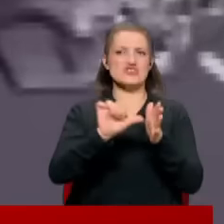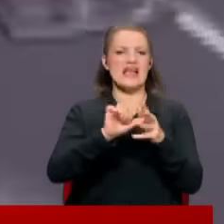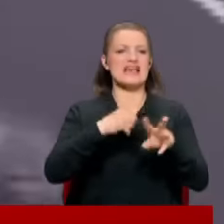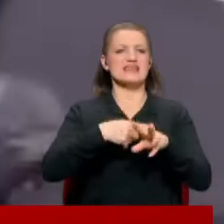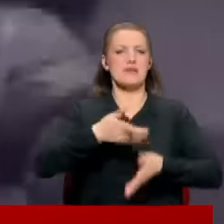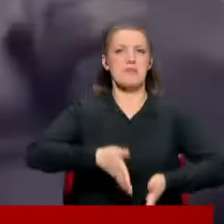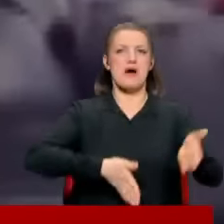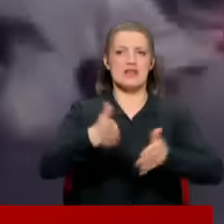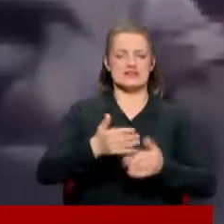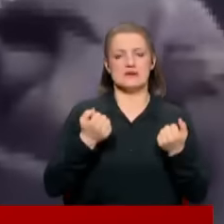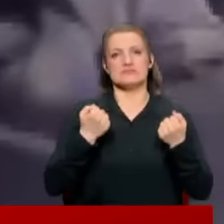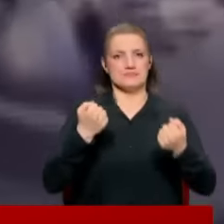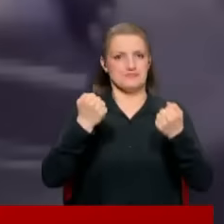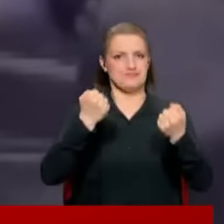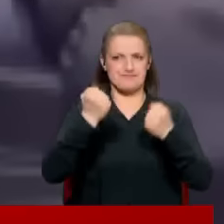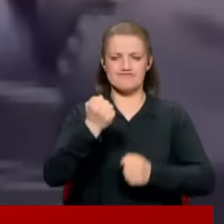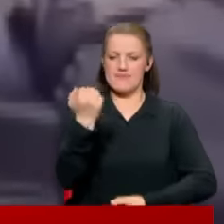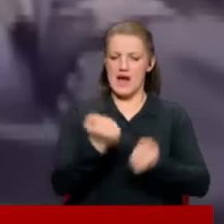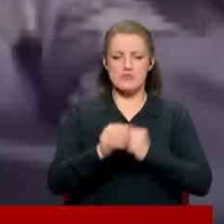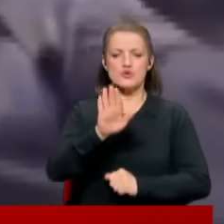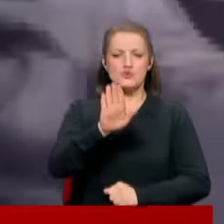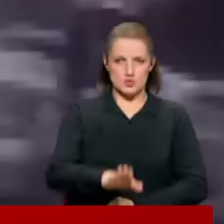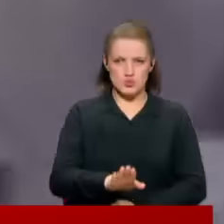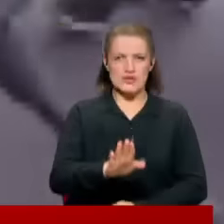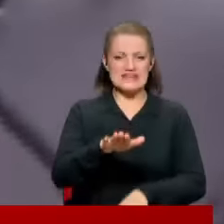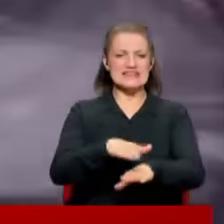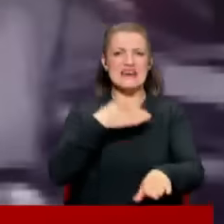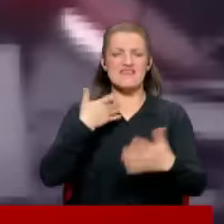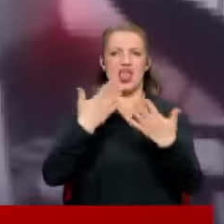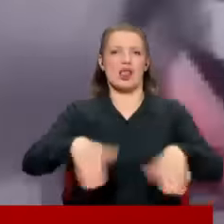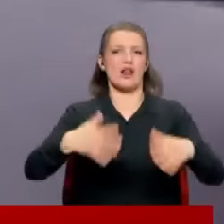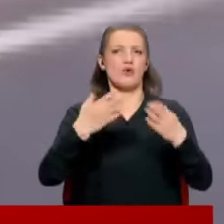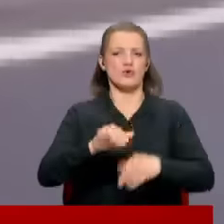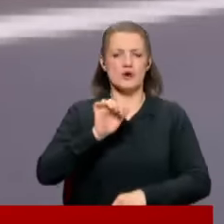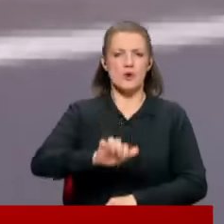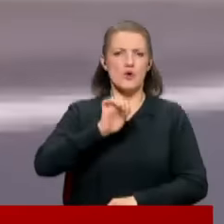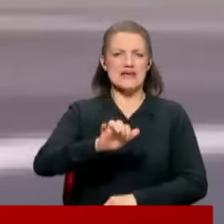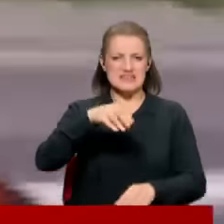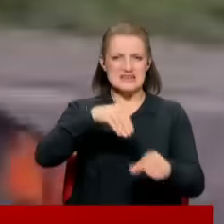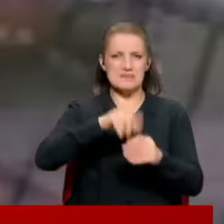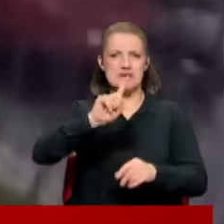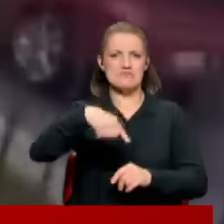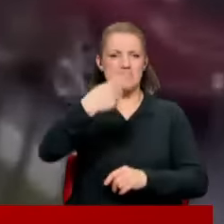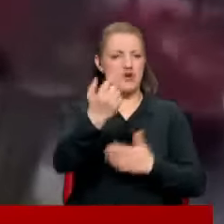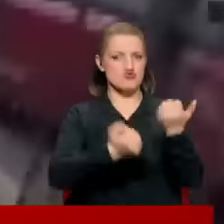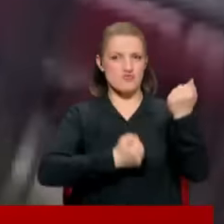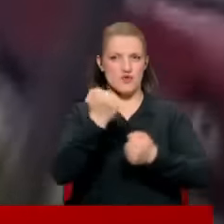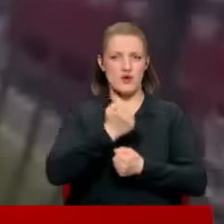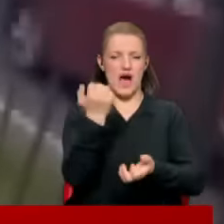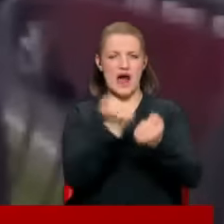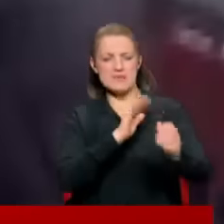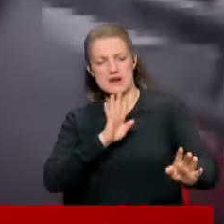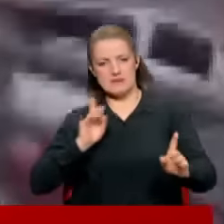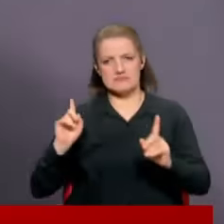Esentepe mahallesinde seyir halindeydi. Aracını durdurdu, trafiği engelledi. Korna çaldığı için bir başka sürücünün